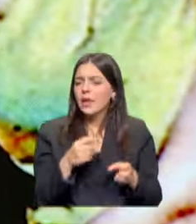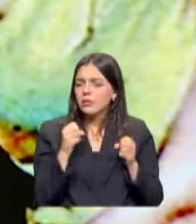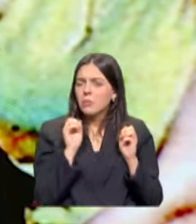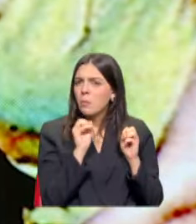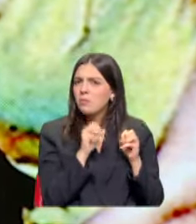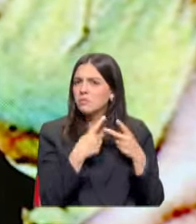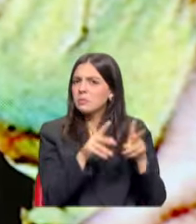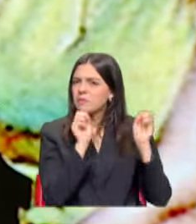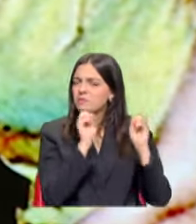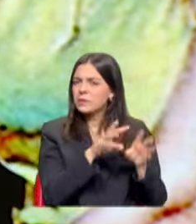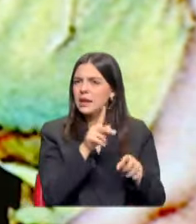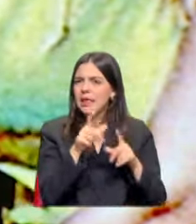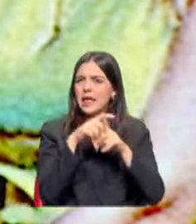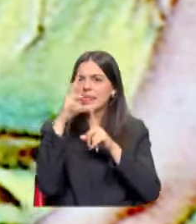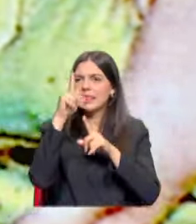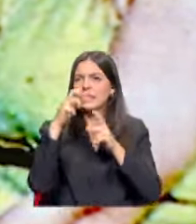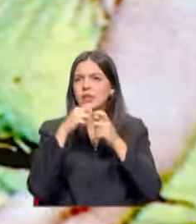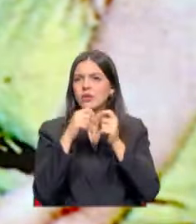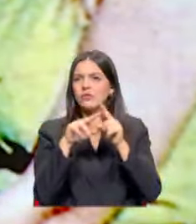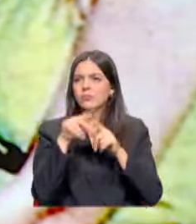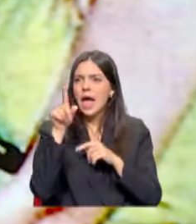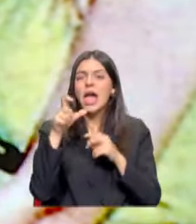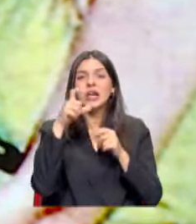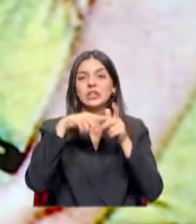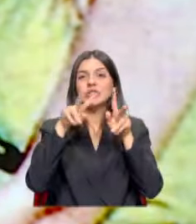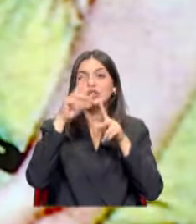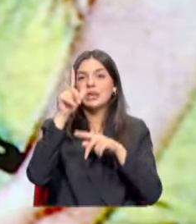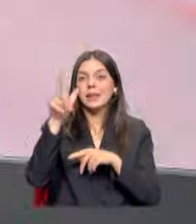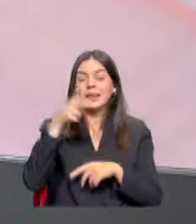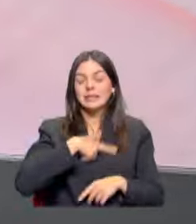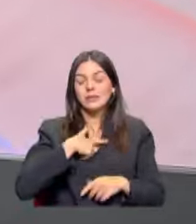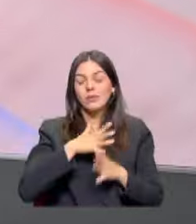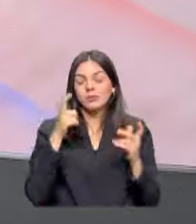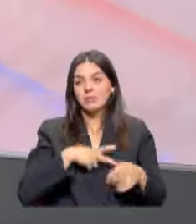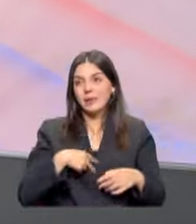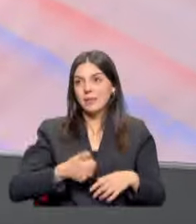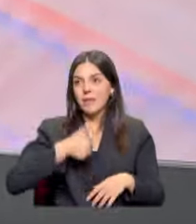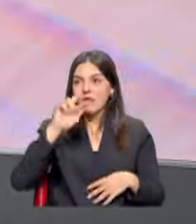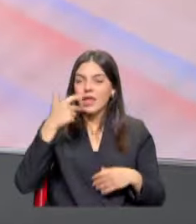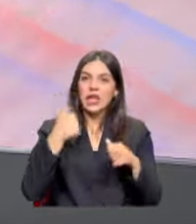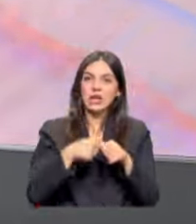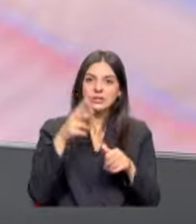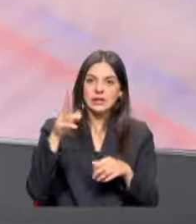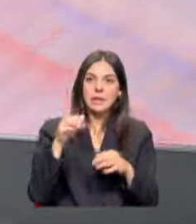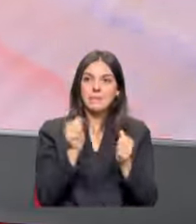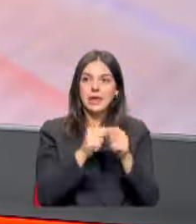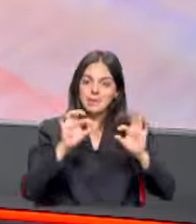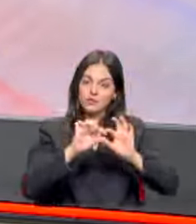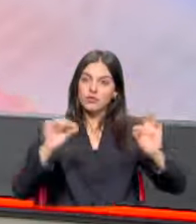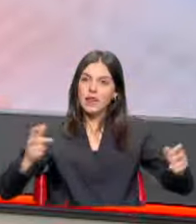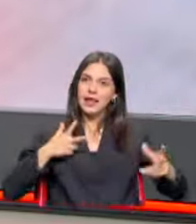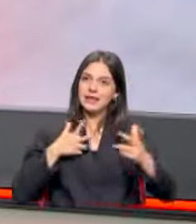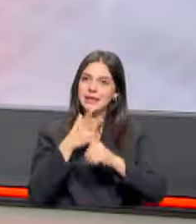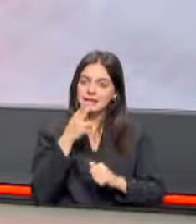salıverilen Dilrubaka, annesi Cemil Tugay, eşi efendim, birlikte açılış yaptılar, kurdela kestiler. Hadi gelin